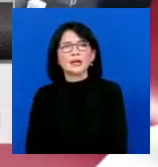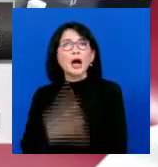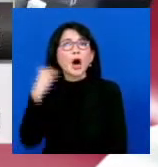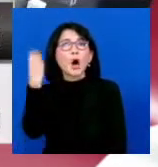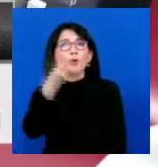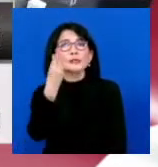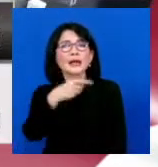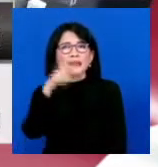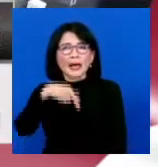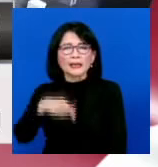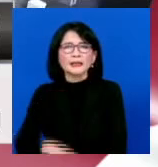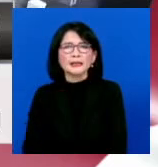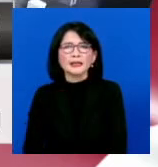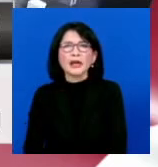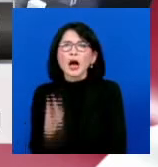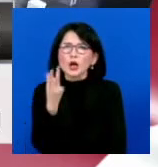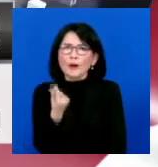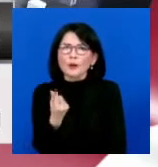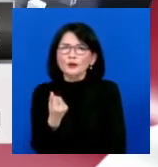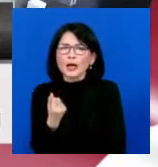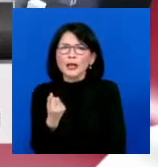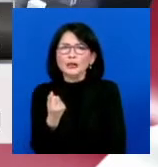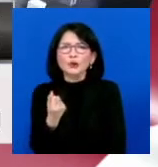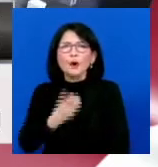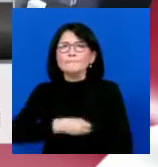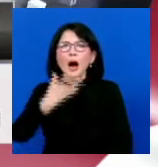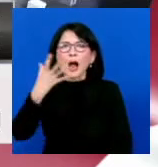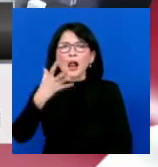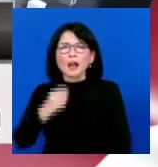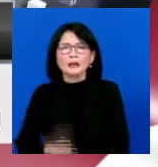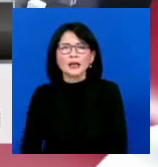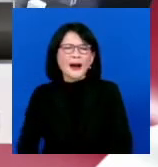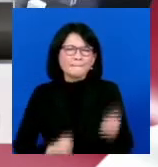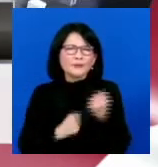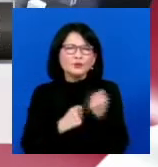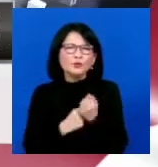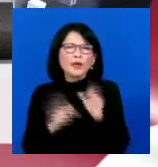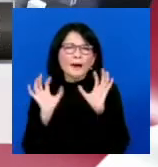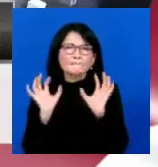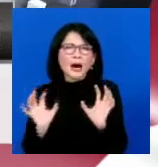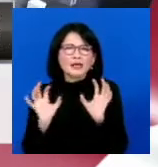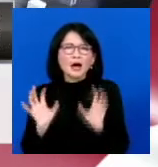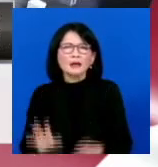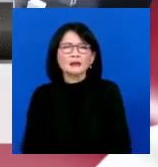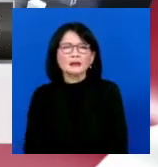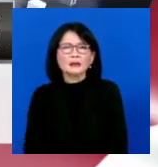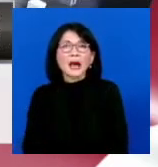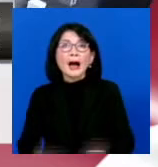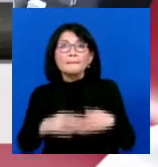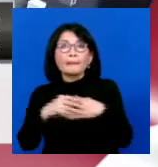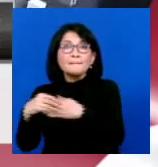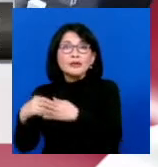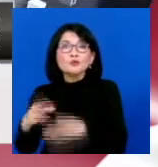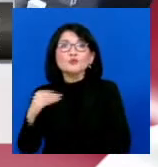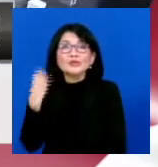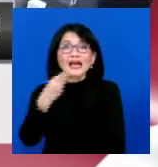memang padat modal mahal karena sarana pendukungnya cukup banyak bahkan tidak saja itu pemandu wisatanya